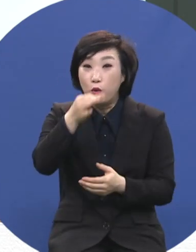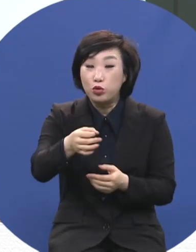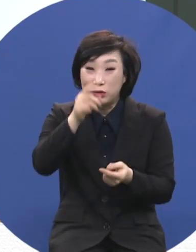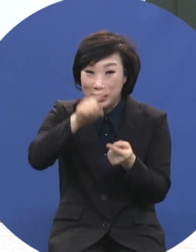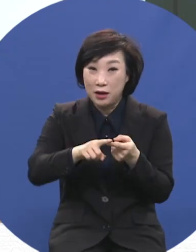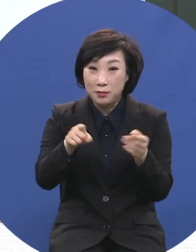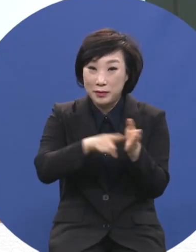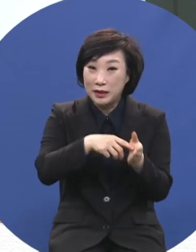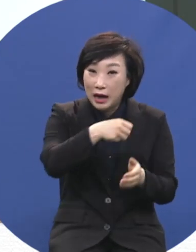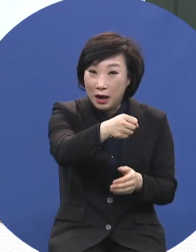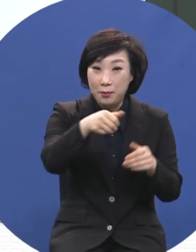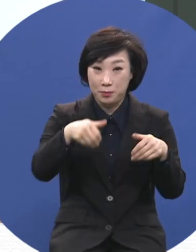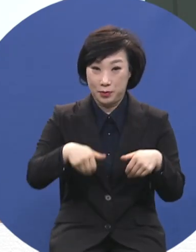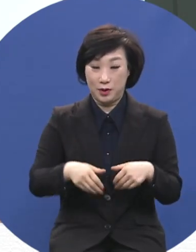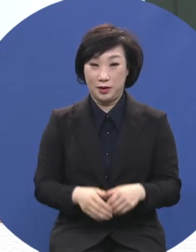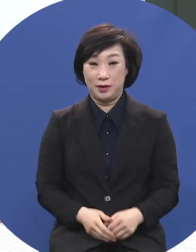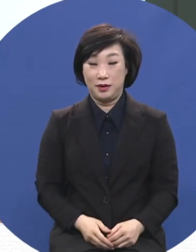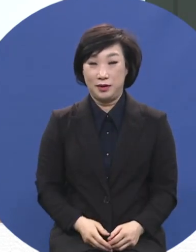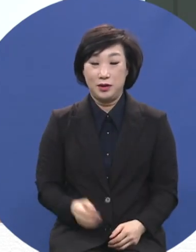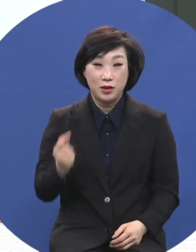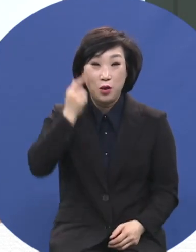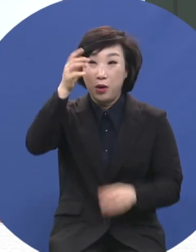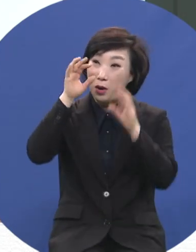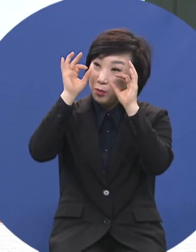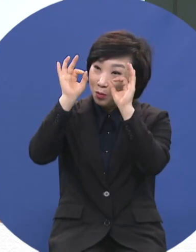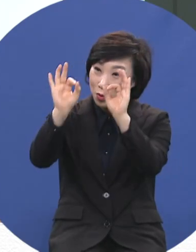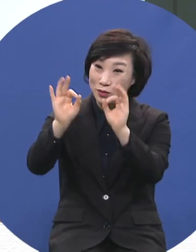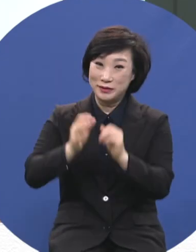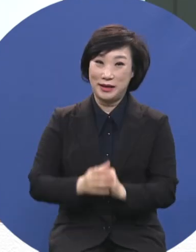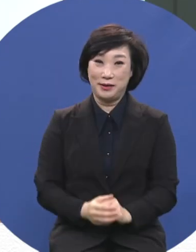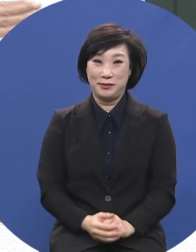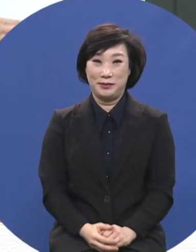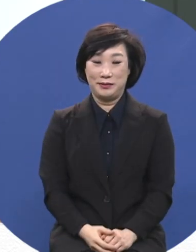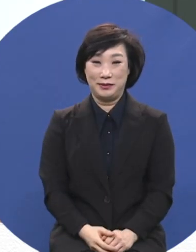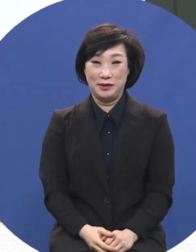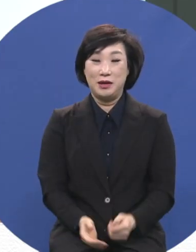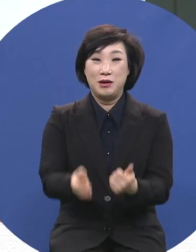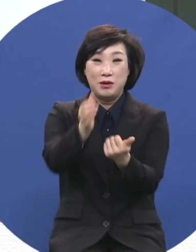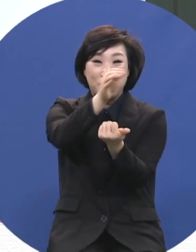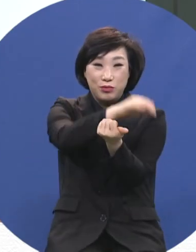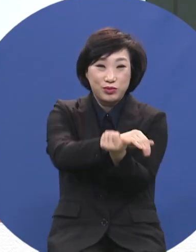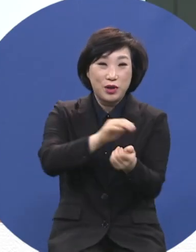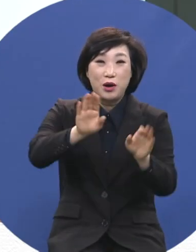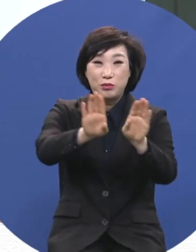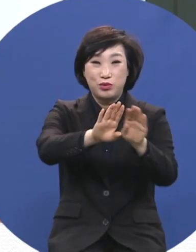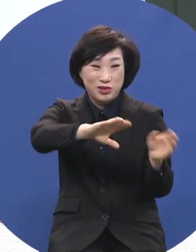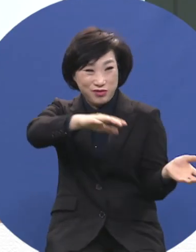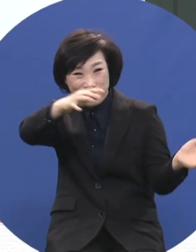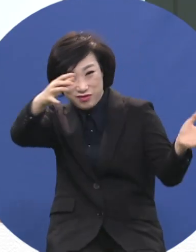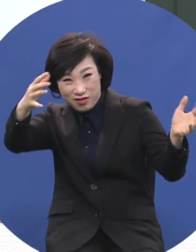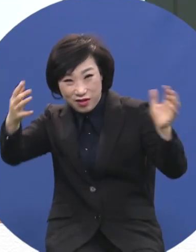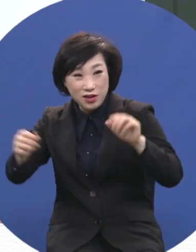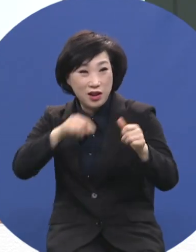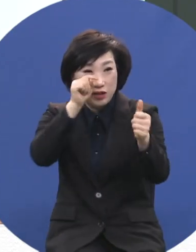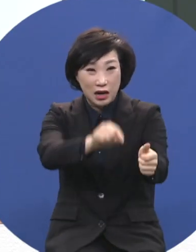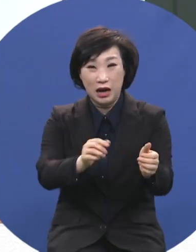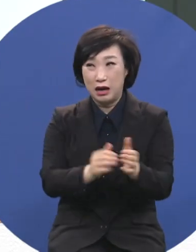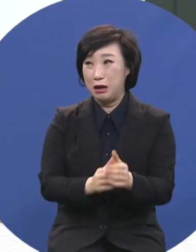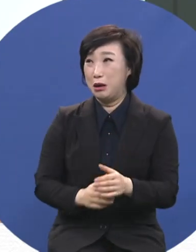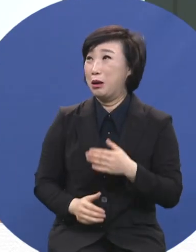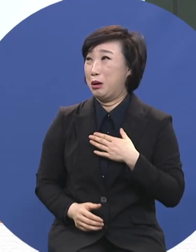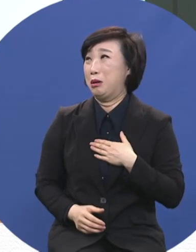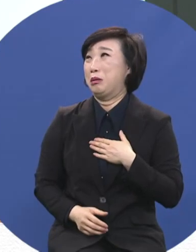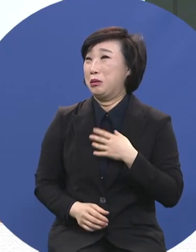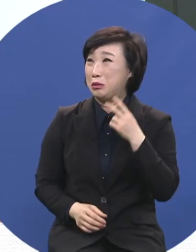믿어라 이거죠. 영광을 보리라. 무덤 문을 굴려 무덤